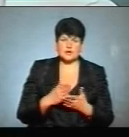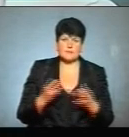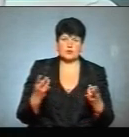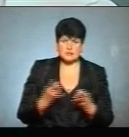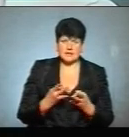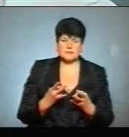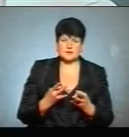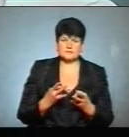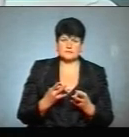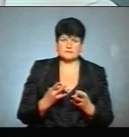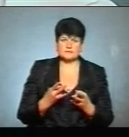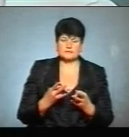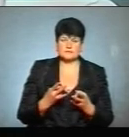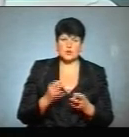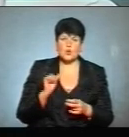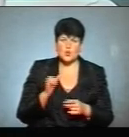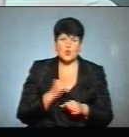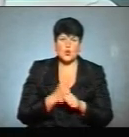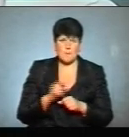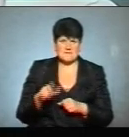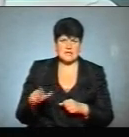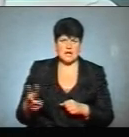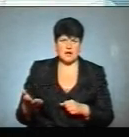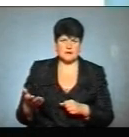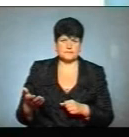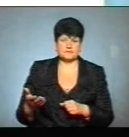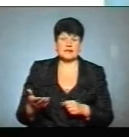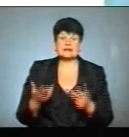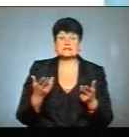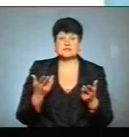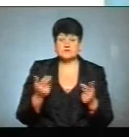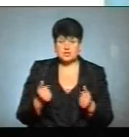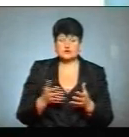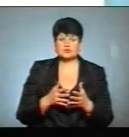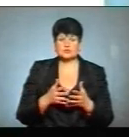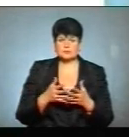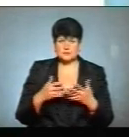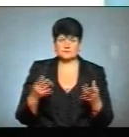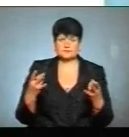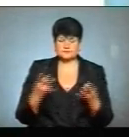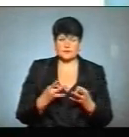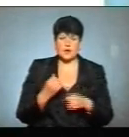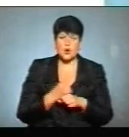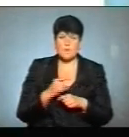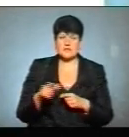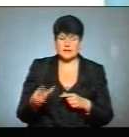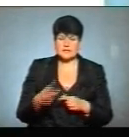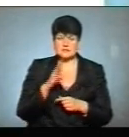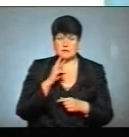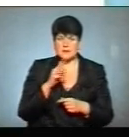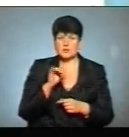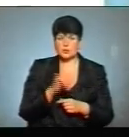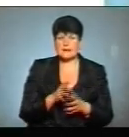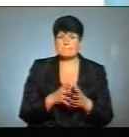зокрема, у робітниках. Ну, звичайно, що найбільш затребувані це робітники, і заробітна плата все-таки в них